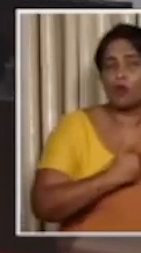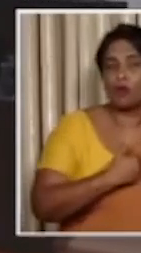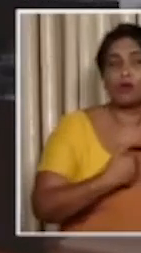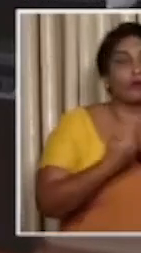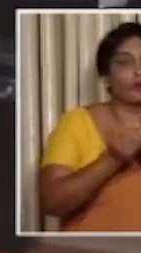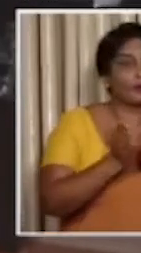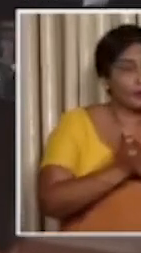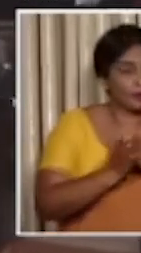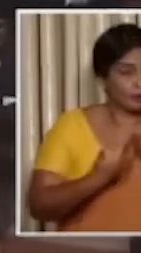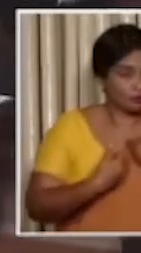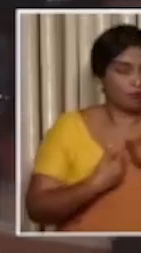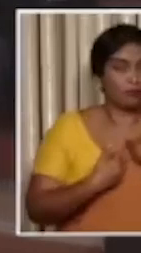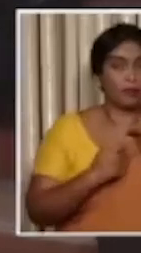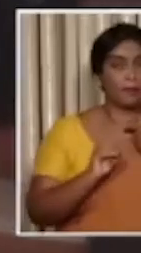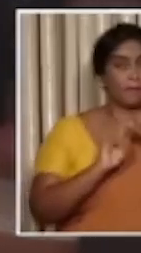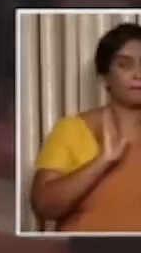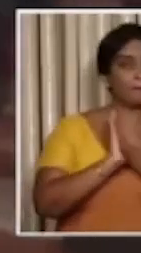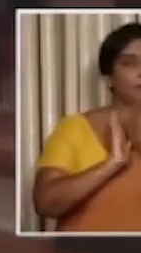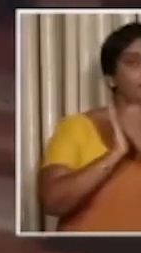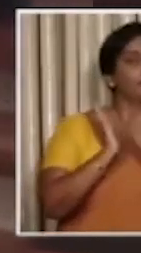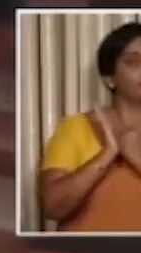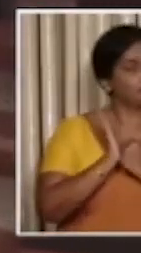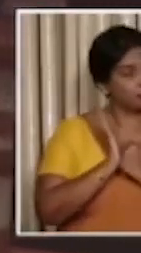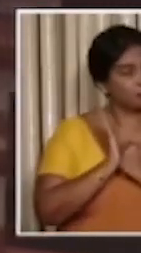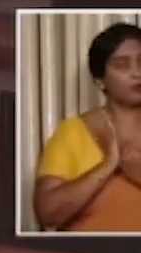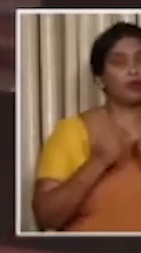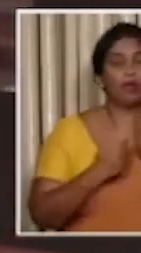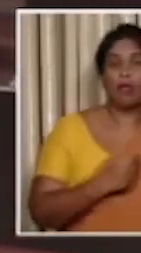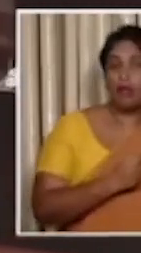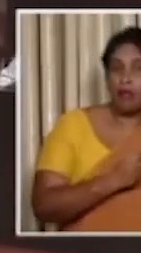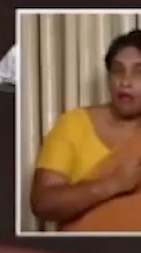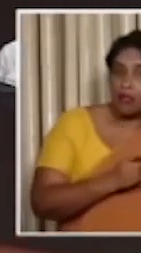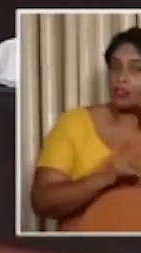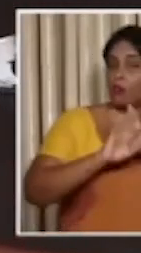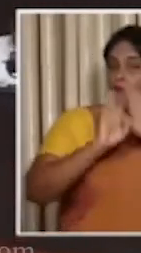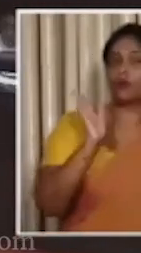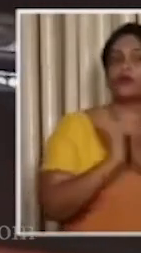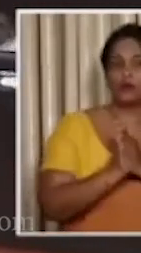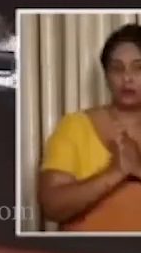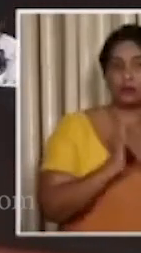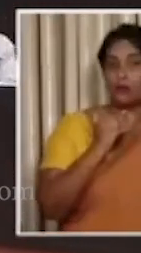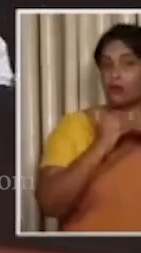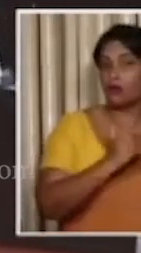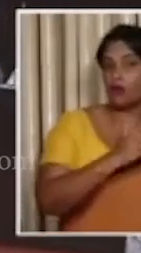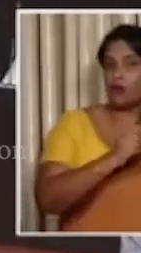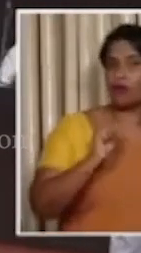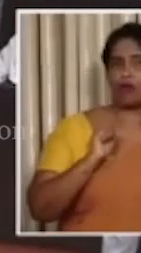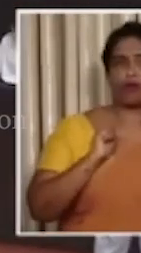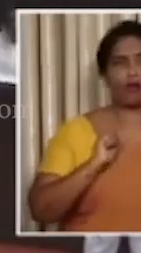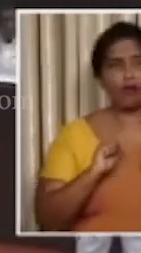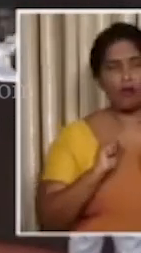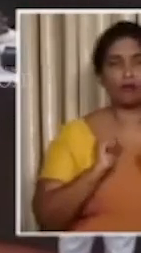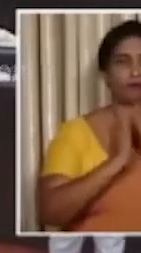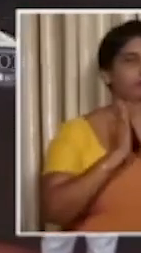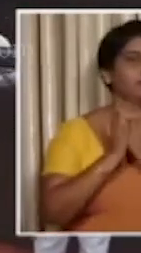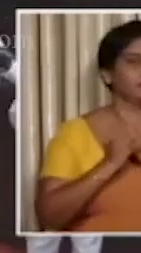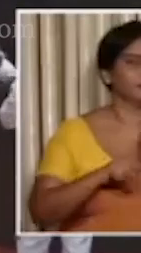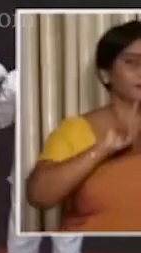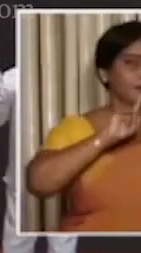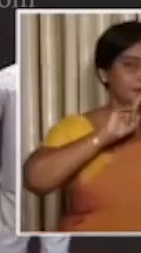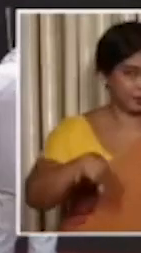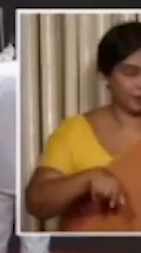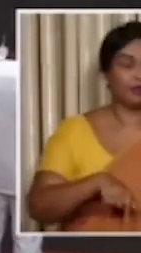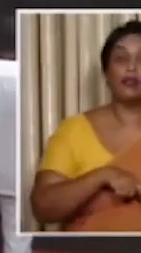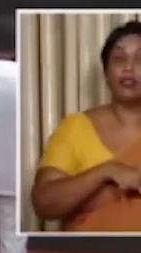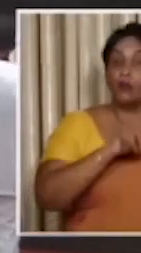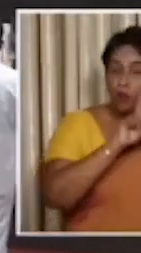විසින් ඔවුන්ට අපේ ප්‍රතිපත්ති ප්‍රකාශන සහ අපේ අදහස් සරහා අපේ අනාගතයේ කෙසේ විය යුතුද කියලා කරුණු ඉදිරිපත් කරන.